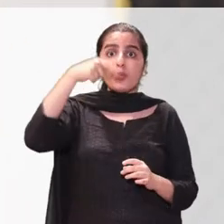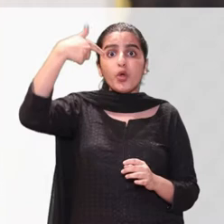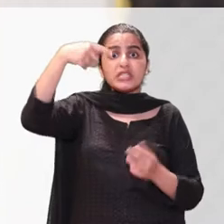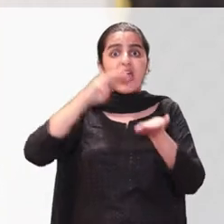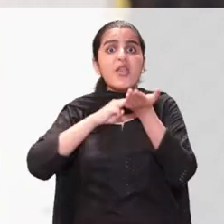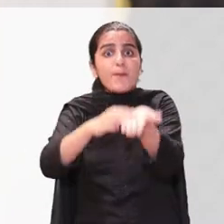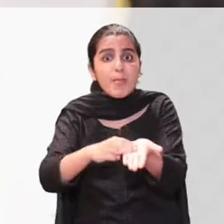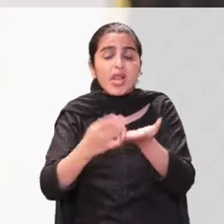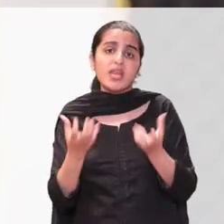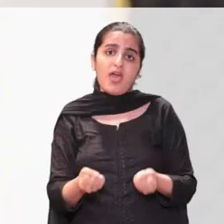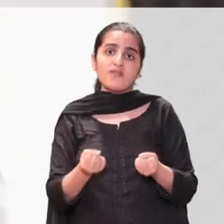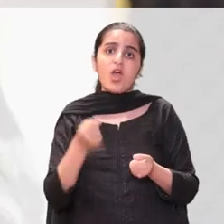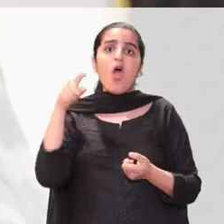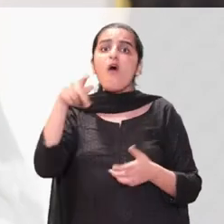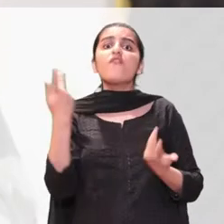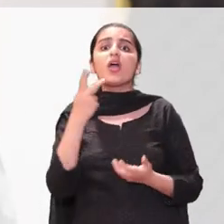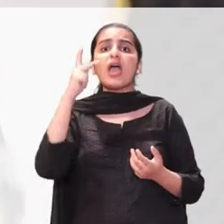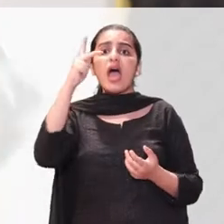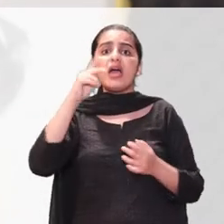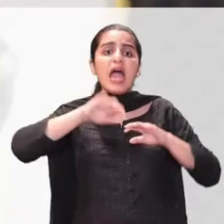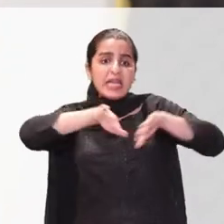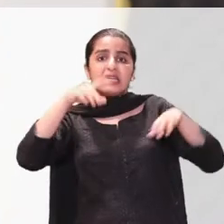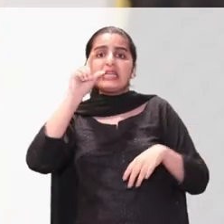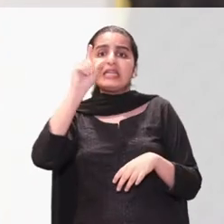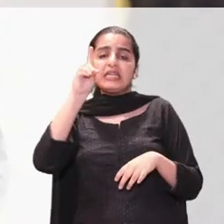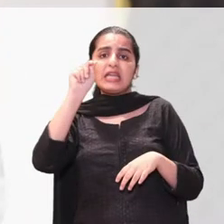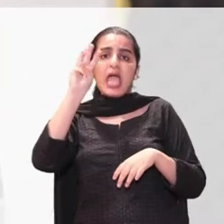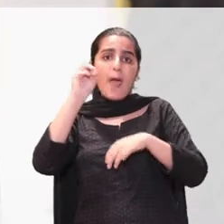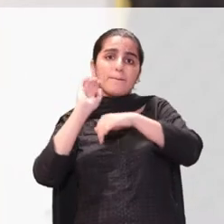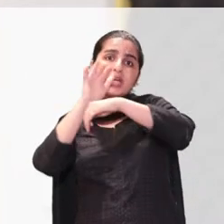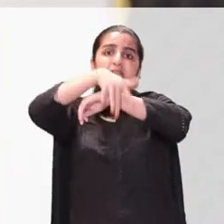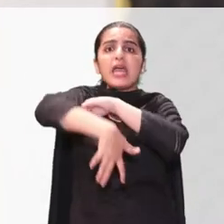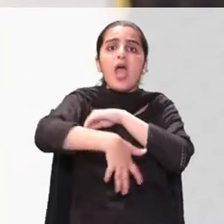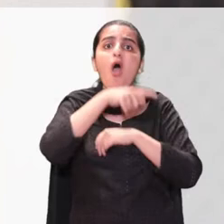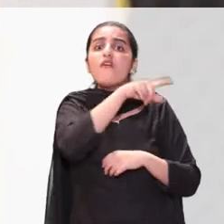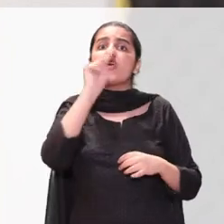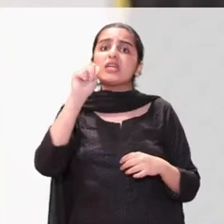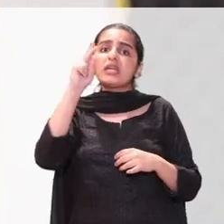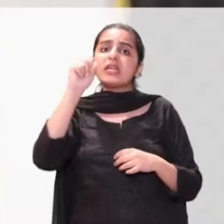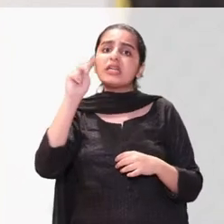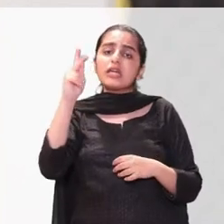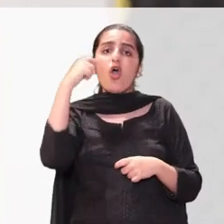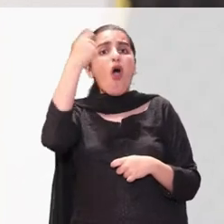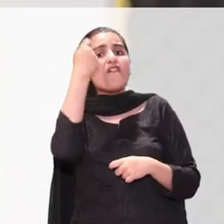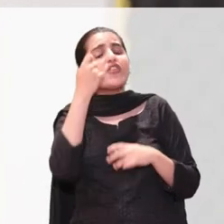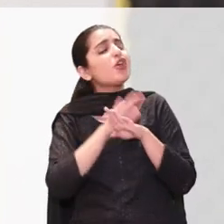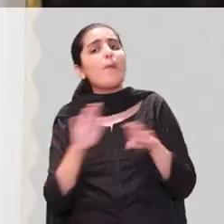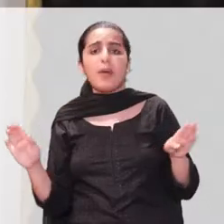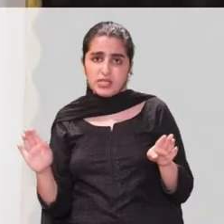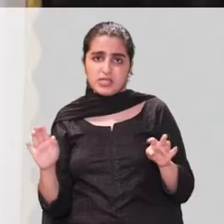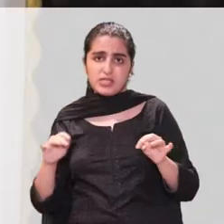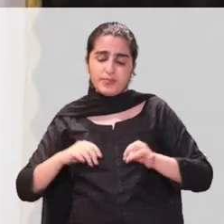यूज स्टेप उस वीडियो पर प्रिंसिपल जसविंदर सिंह व खानपुर डैम बड़ी रेगुलर टाइट करती है और वह एक टिक टॉक वीडियो है मतलब एक